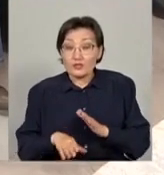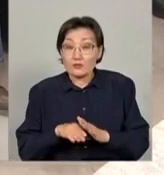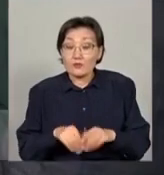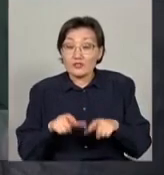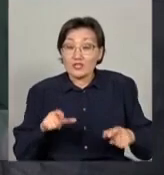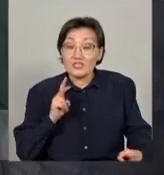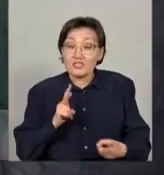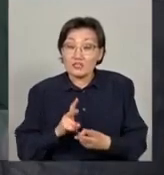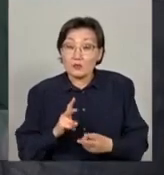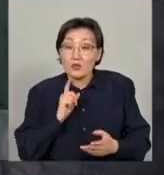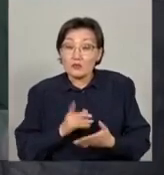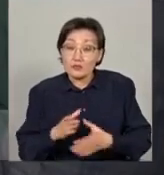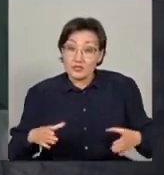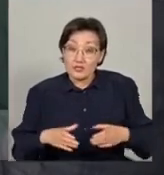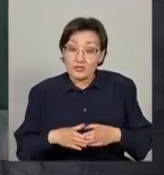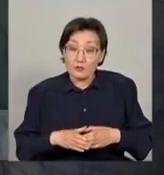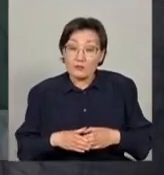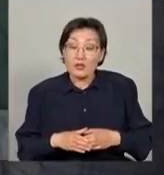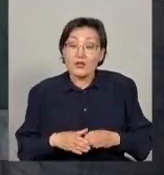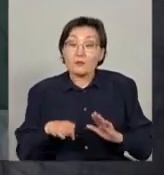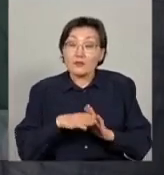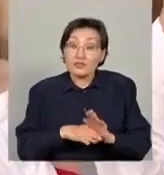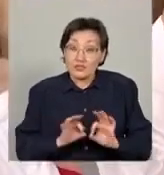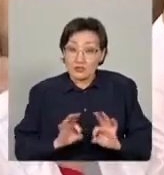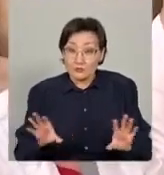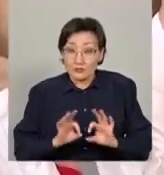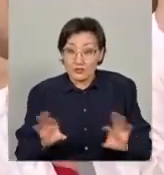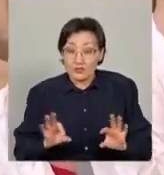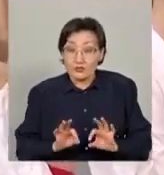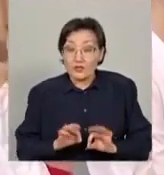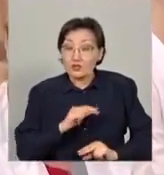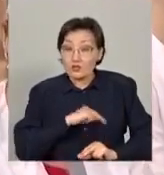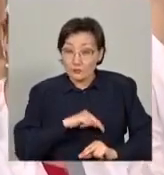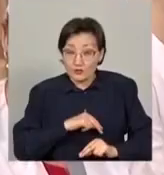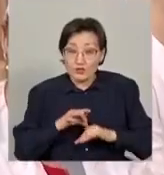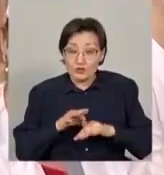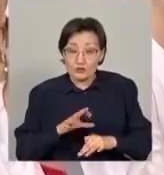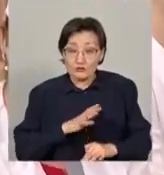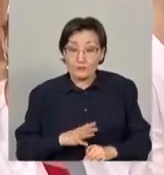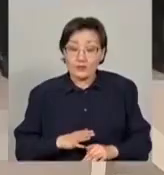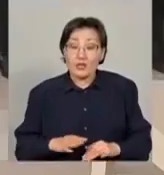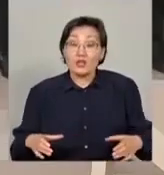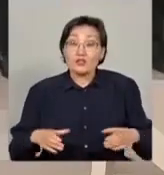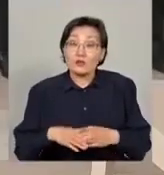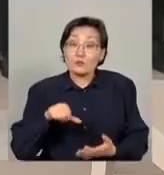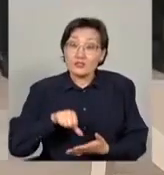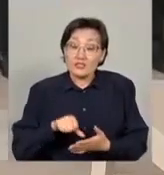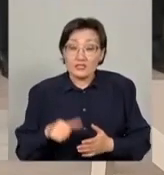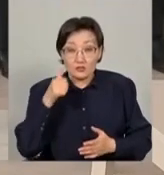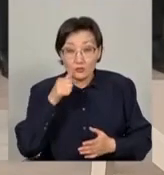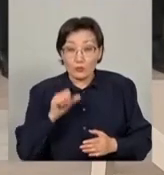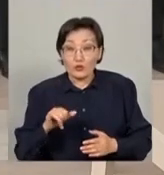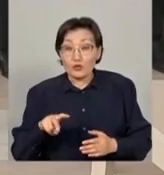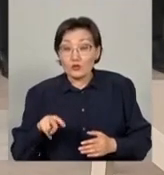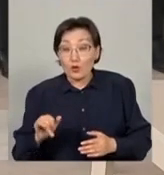сайлаушылармен жүздескен еді. Саяси ұйымның тұғырнамасын түсіндіріп, сайлауалды үгіт-насихат жұмыстарын жүргізді. Делегация мүшелері ертең